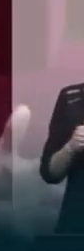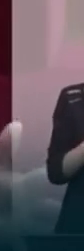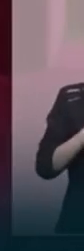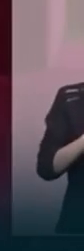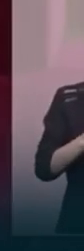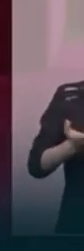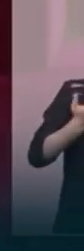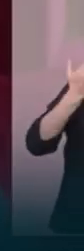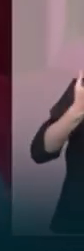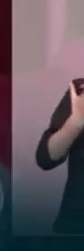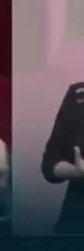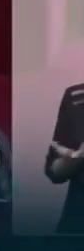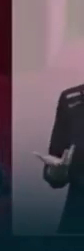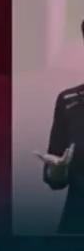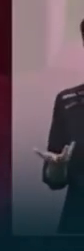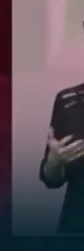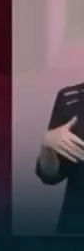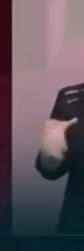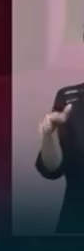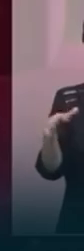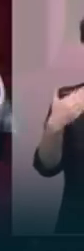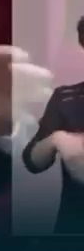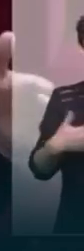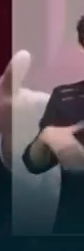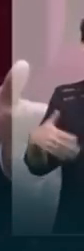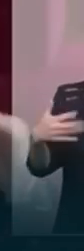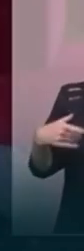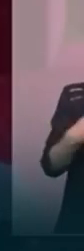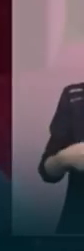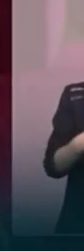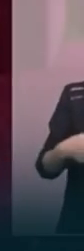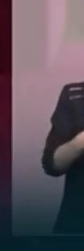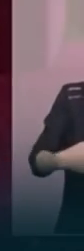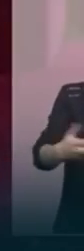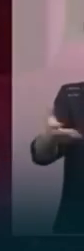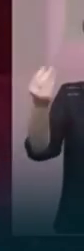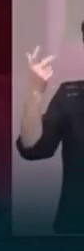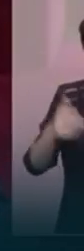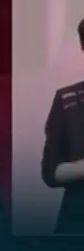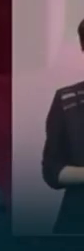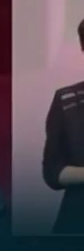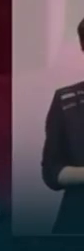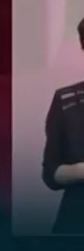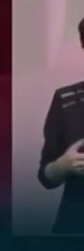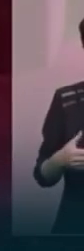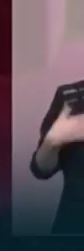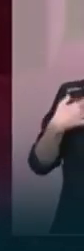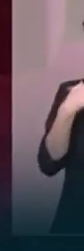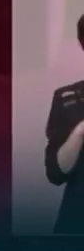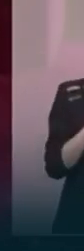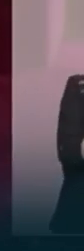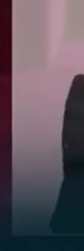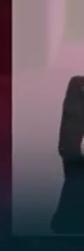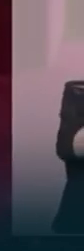de qualité, par exemple, arrêter vos trucs de mutualisation là, pour faire en sorte que finalement on mégote sur